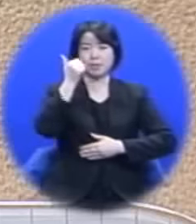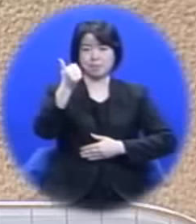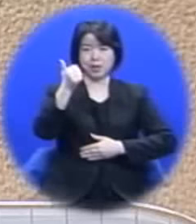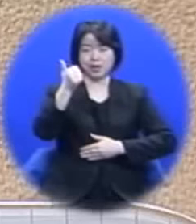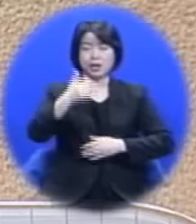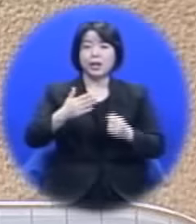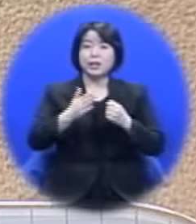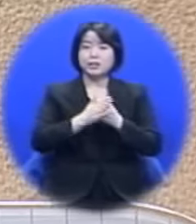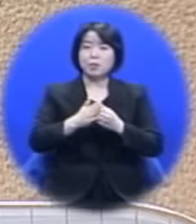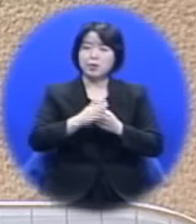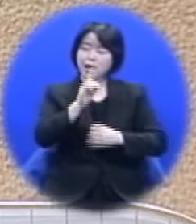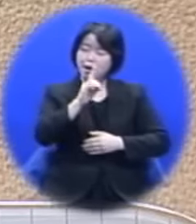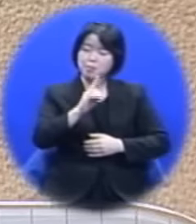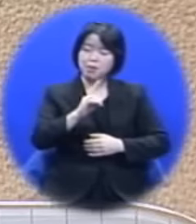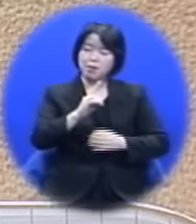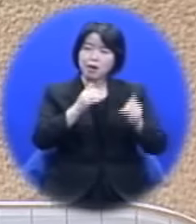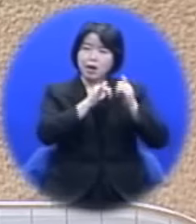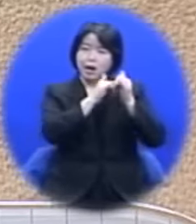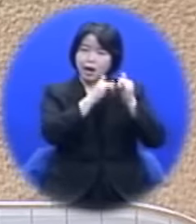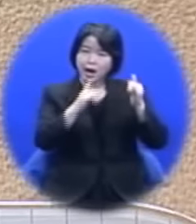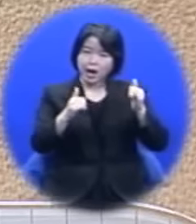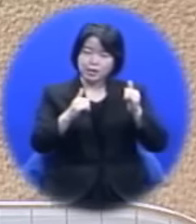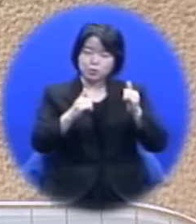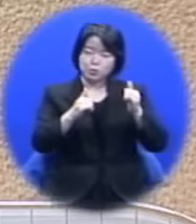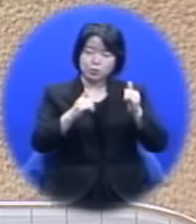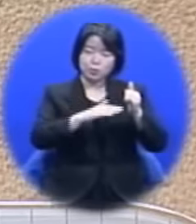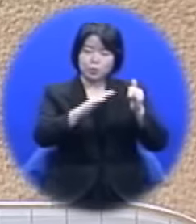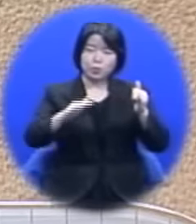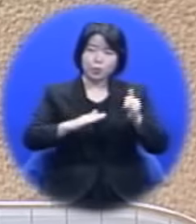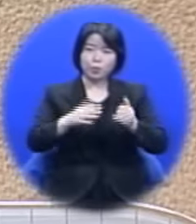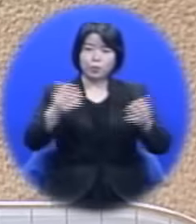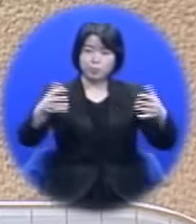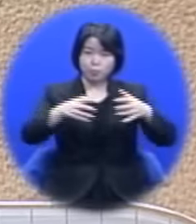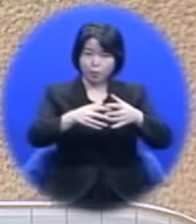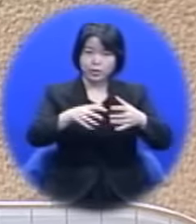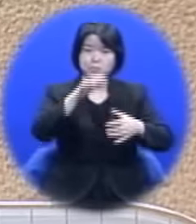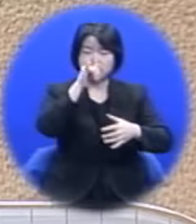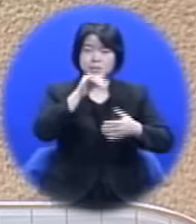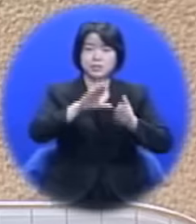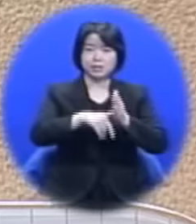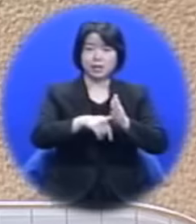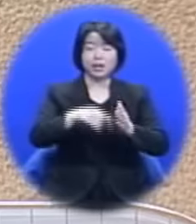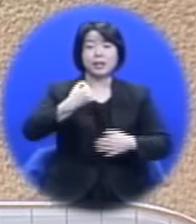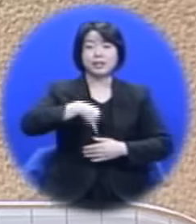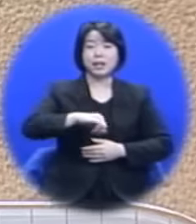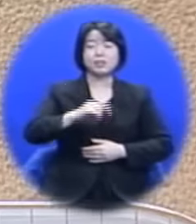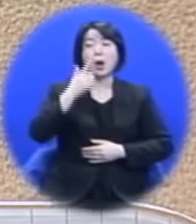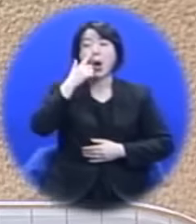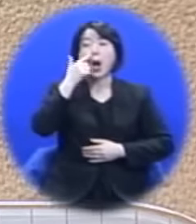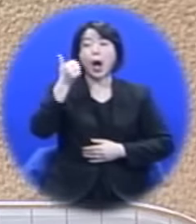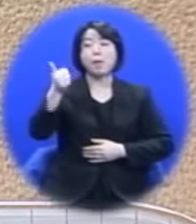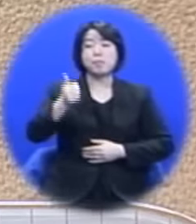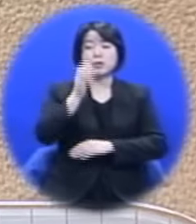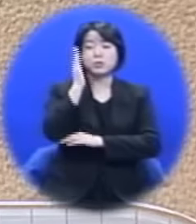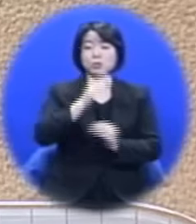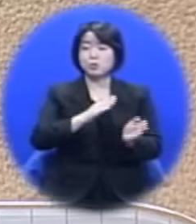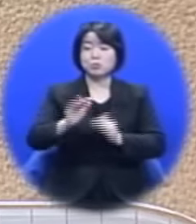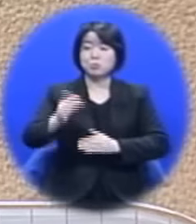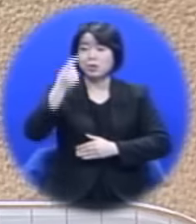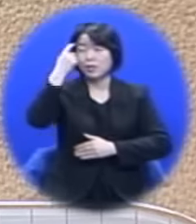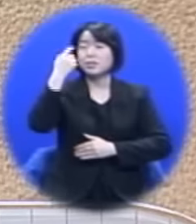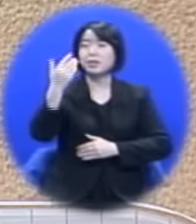가족들 모임 있을 때 딸들이 아빠는 설교 준비해야 되잖아 그런 말을 들으니까 너무